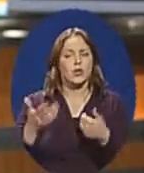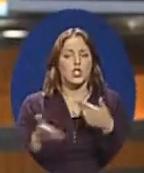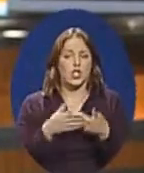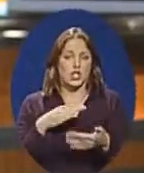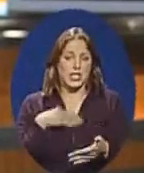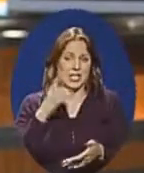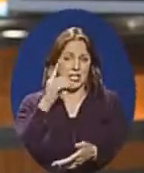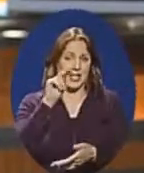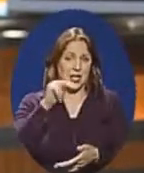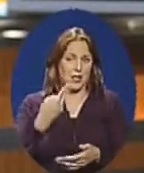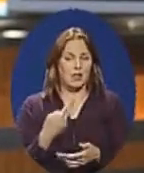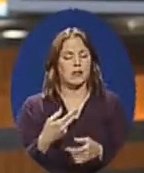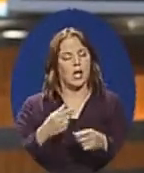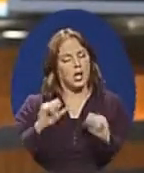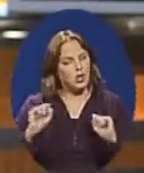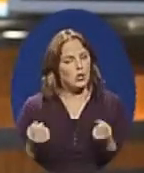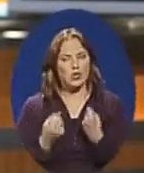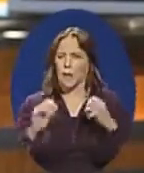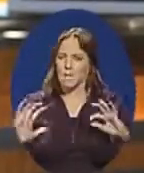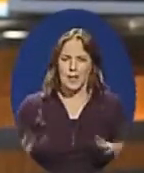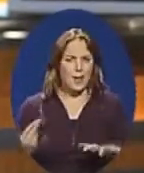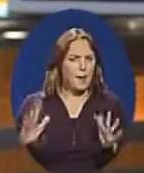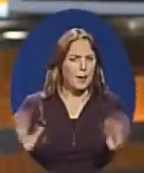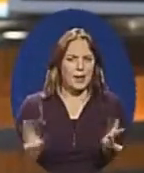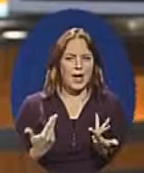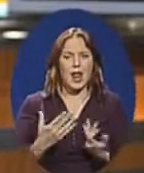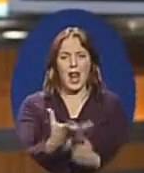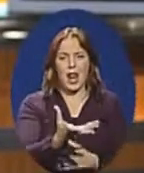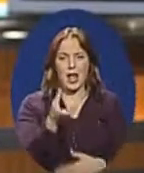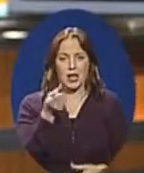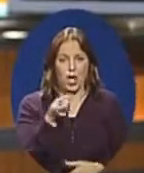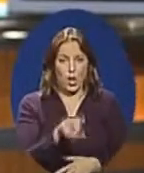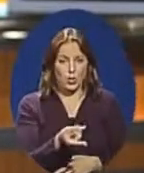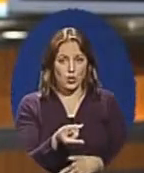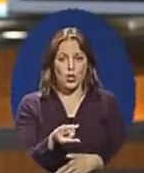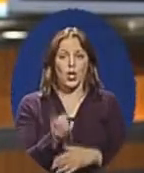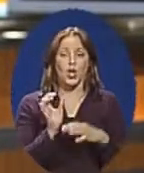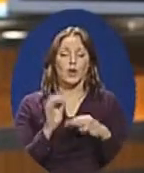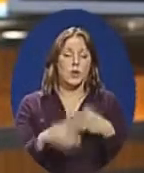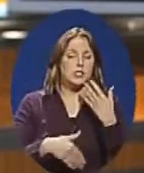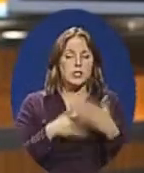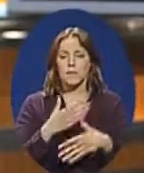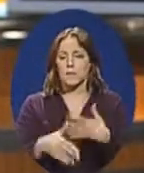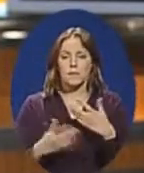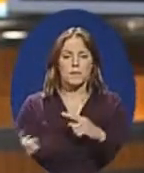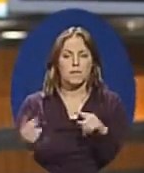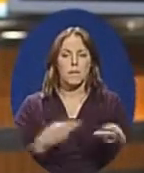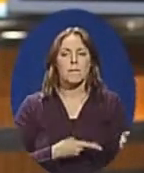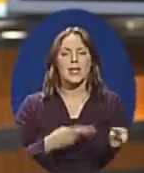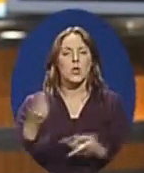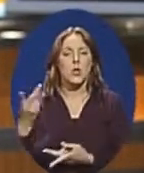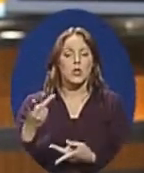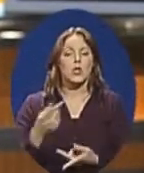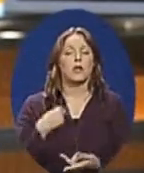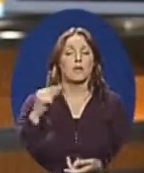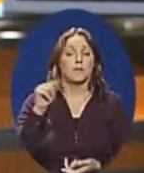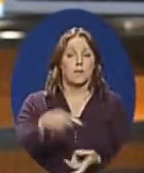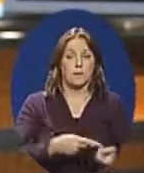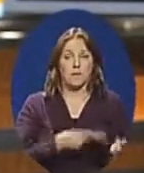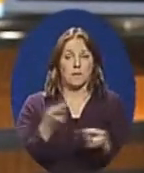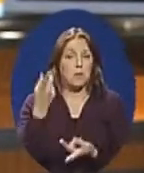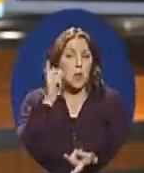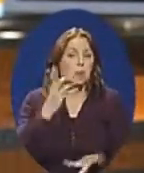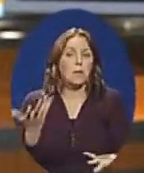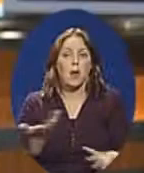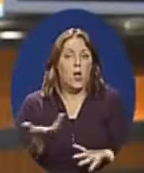ורעייתי דנה בתושייתה, המהירה, צ'יק צ'ק לקחה אותו, ובעצם התגלגלנו למיון. כשאנחנו מגיעים למיון, אנחנו